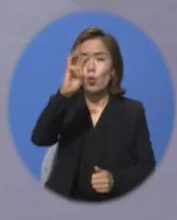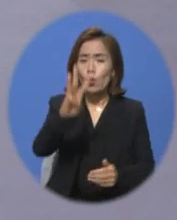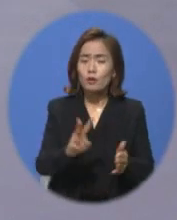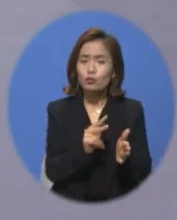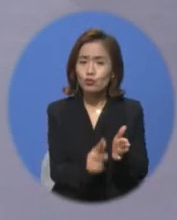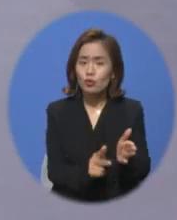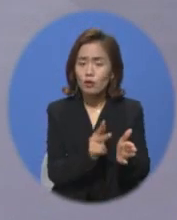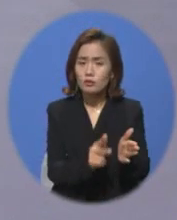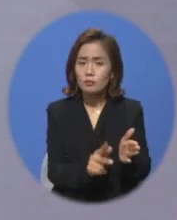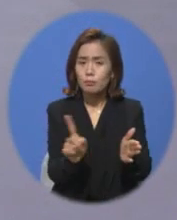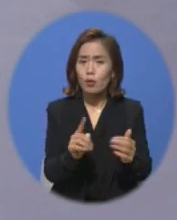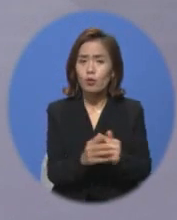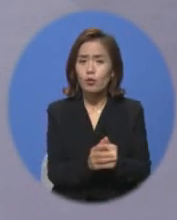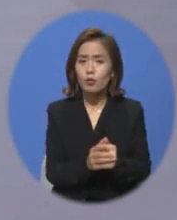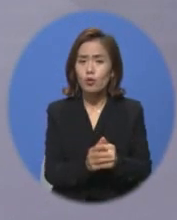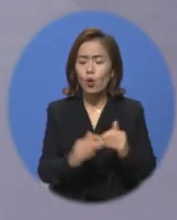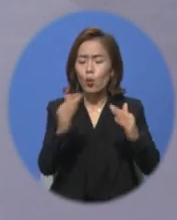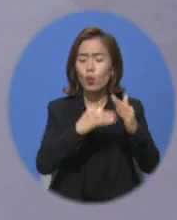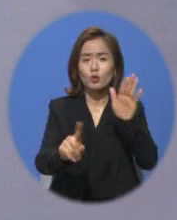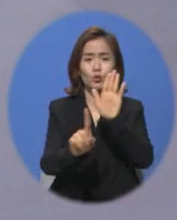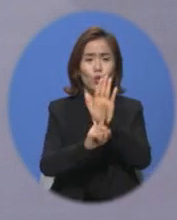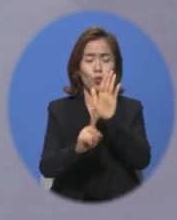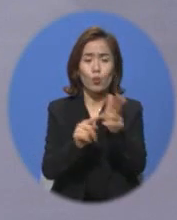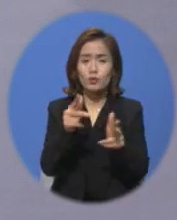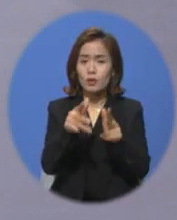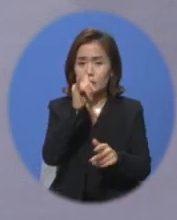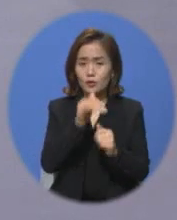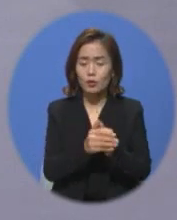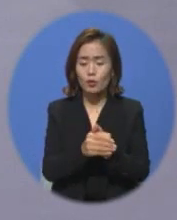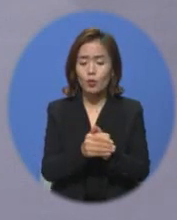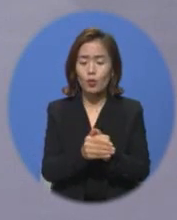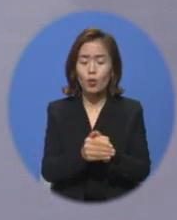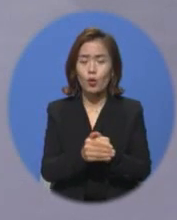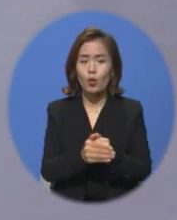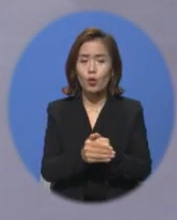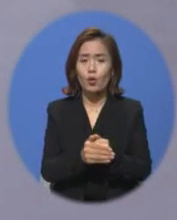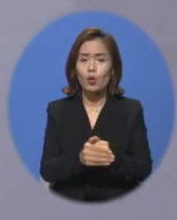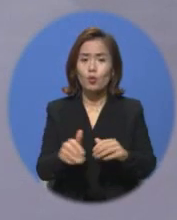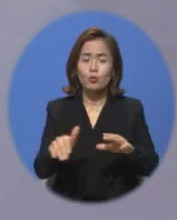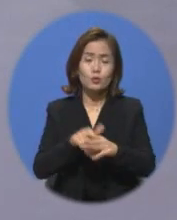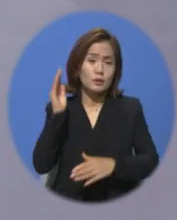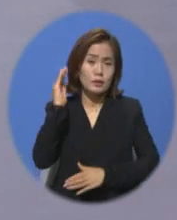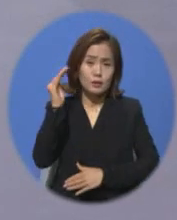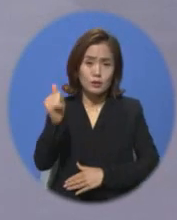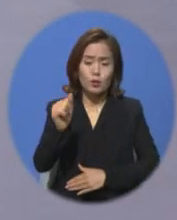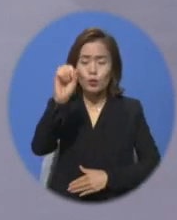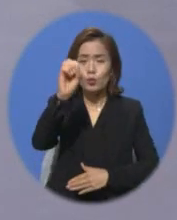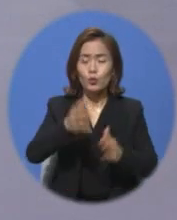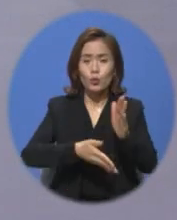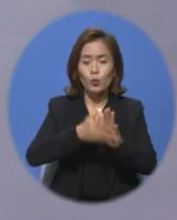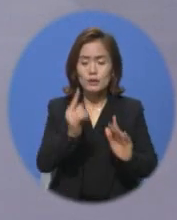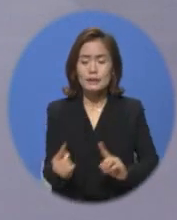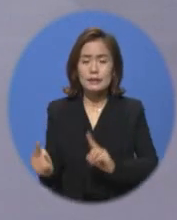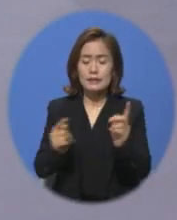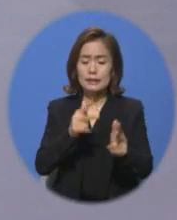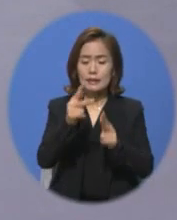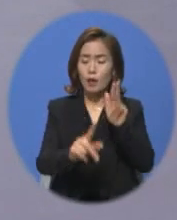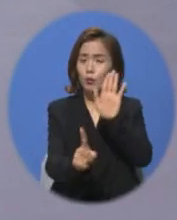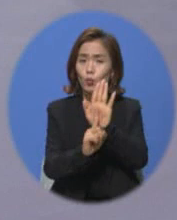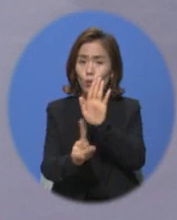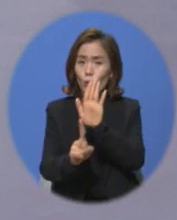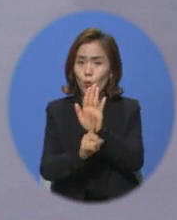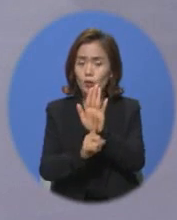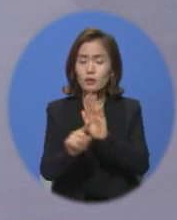은 시민참여공모전에참가했습니다 .문재인대통령이 도시재생뉴딜사업을시작